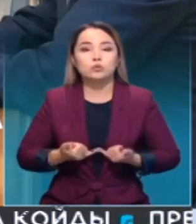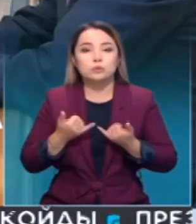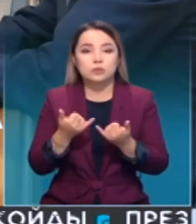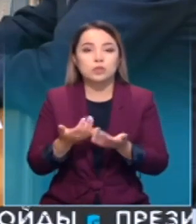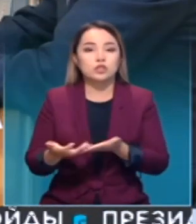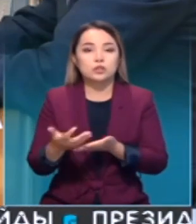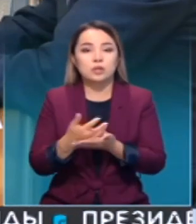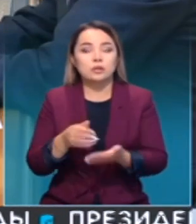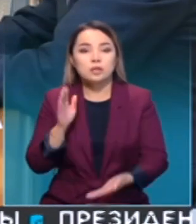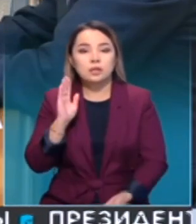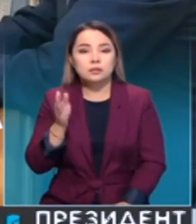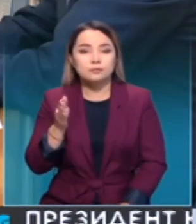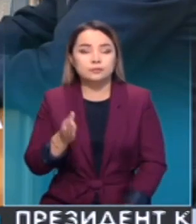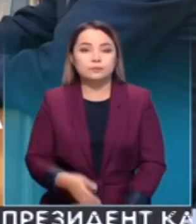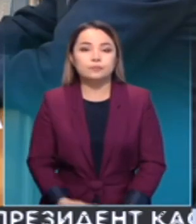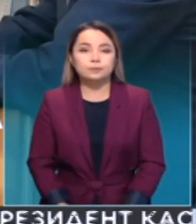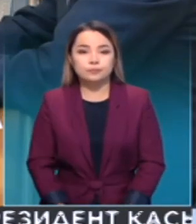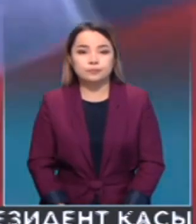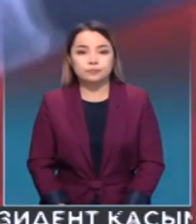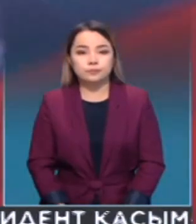ұсыныстар жинақталады.